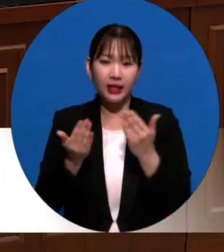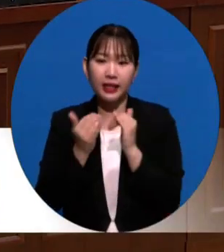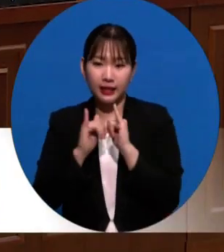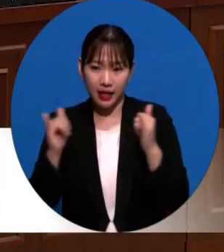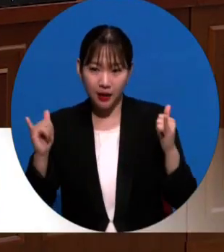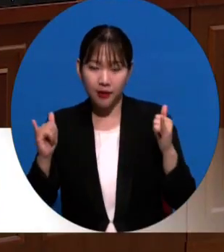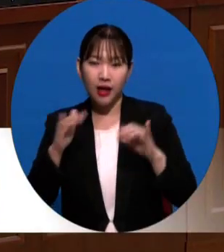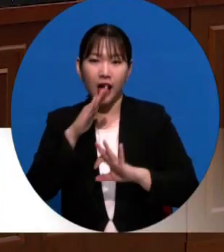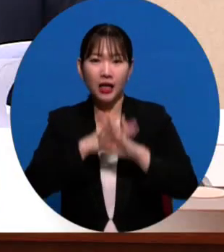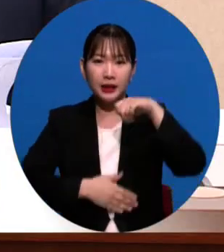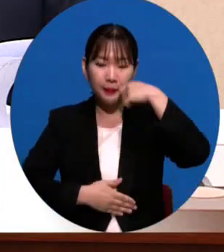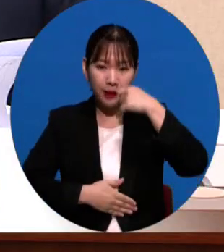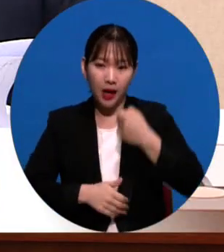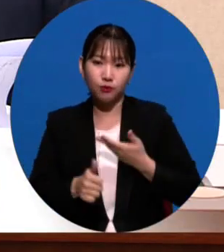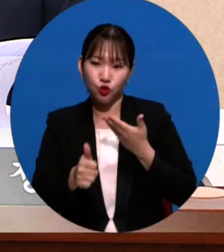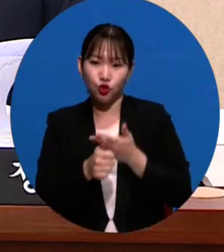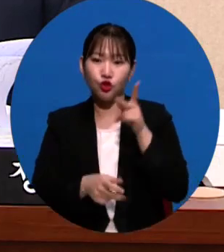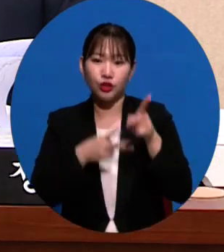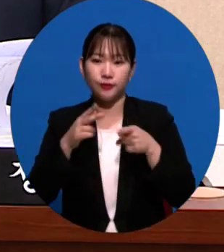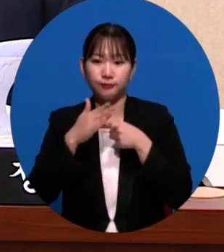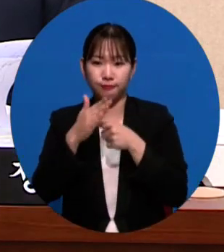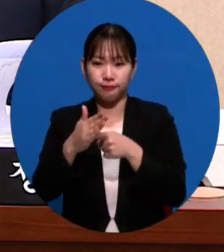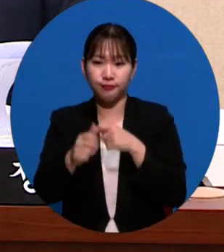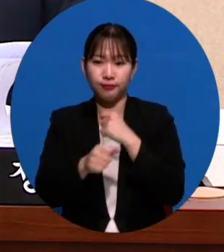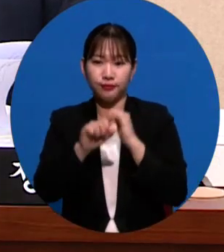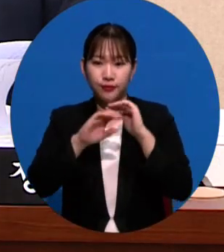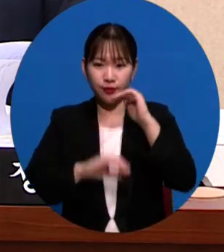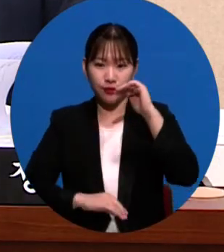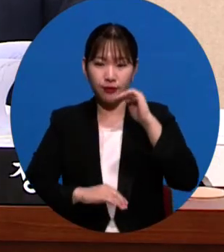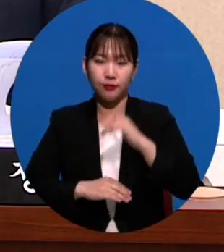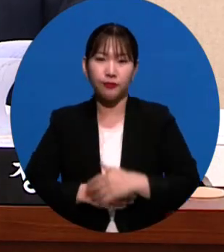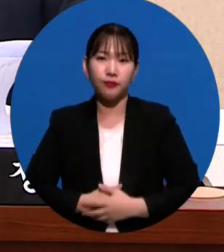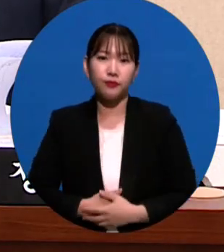노동자들에게 아침밥을 제공하는 사업을 추진하도록 하고 있습니다